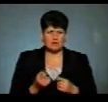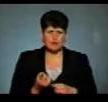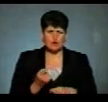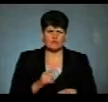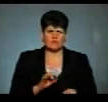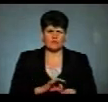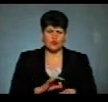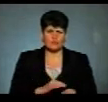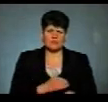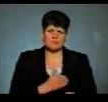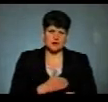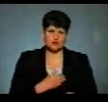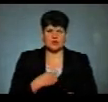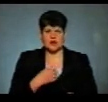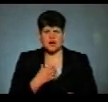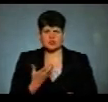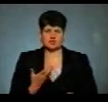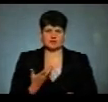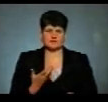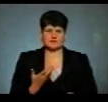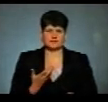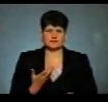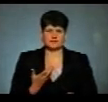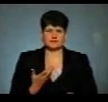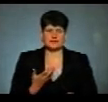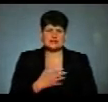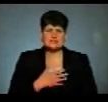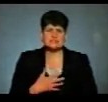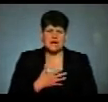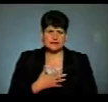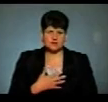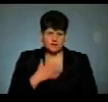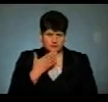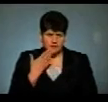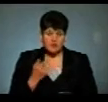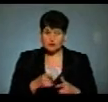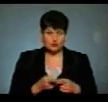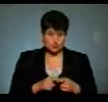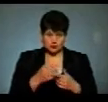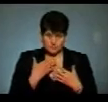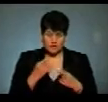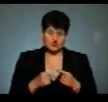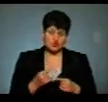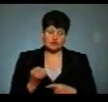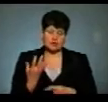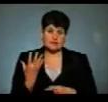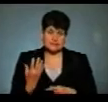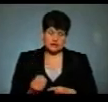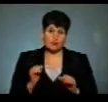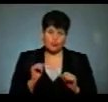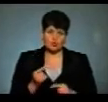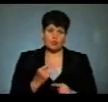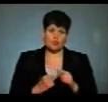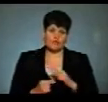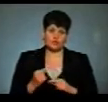захворювання. Тобто температура і кашель? Температура, кашель, задишка. Якщо цих симптомів у нього немає, він через 14 днів може спокійно